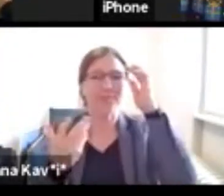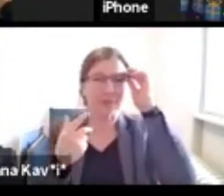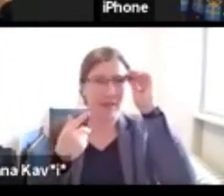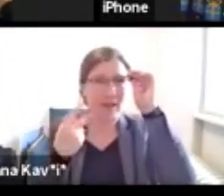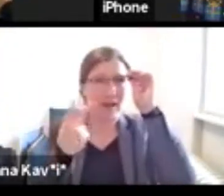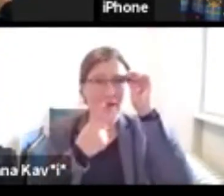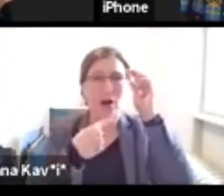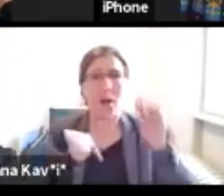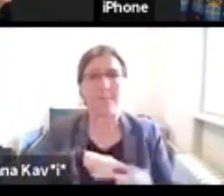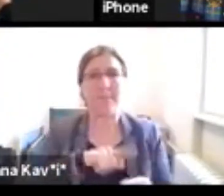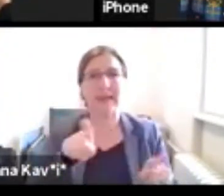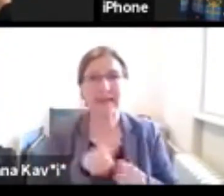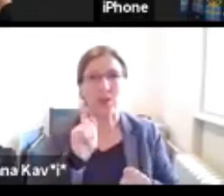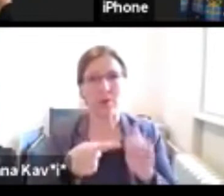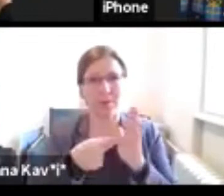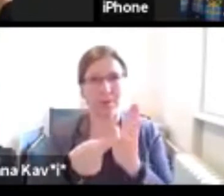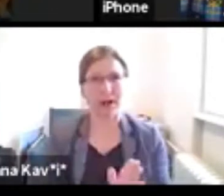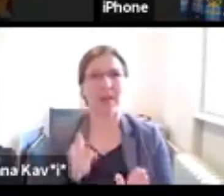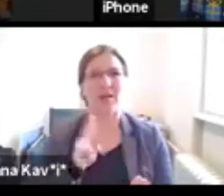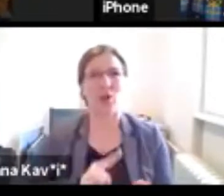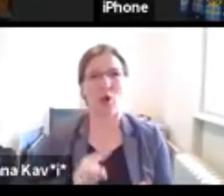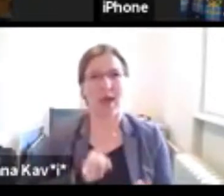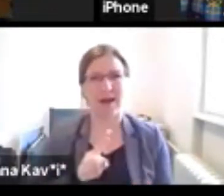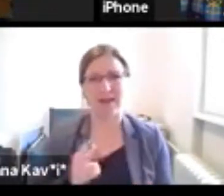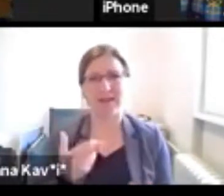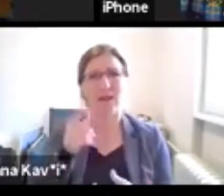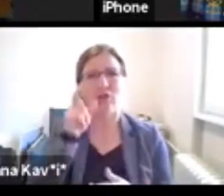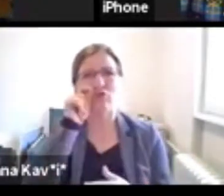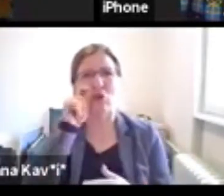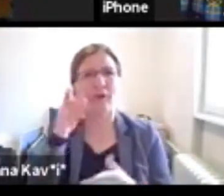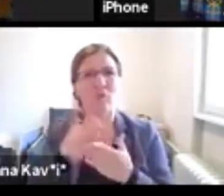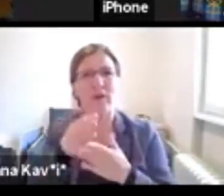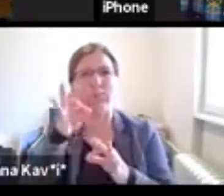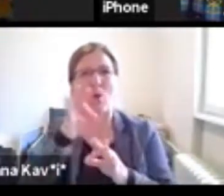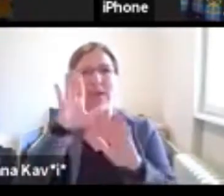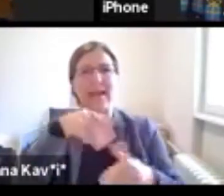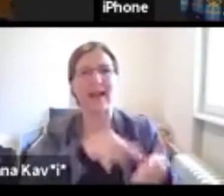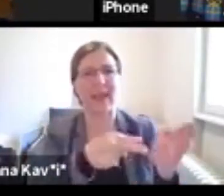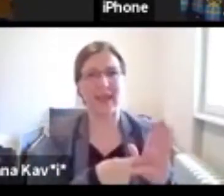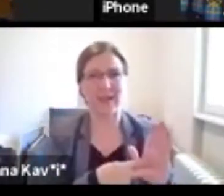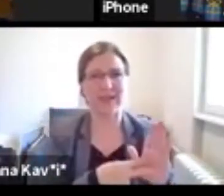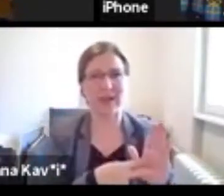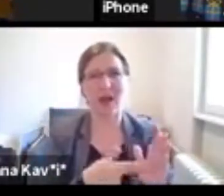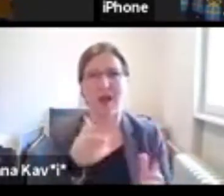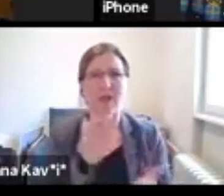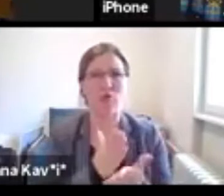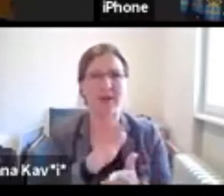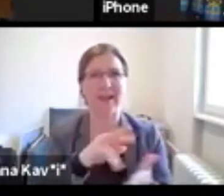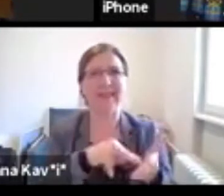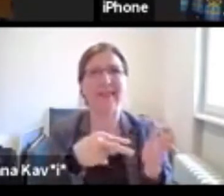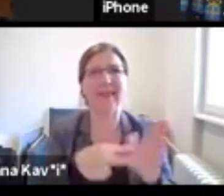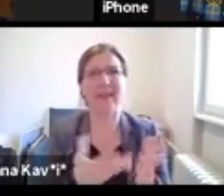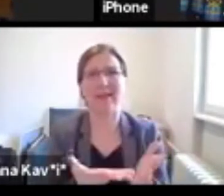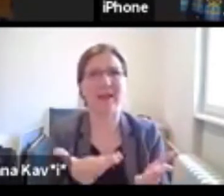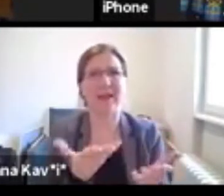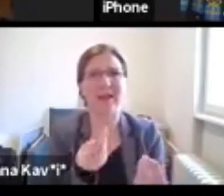puno savršeniji od tehnike, ali eto, takva je situacija kakva je. Izjavu